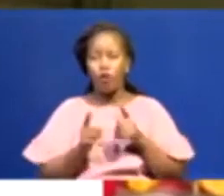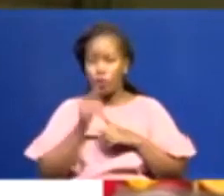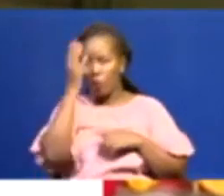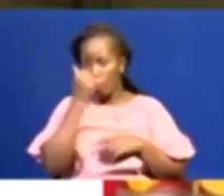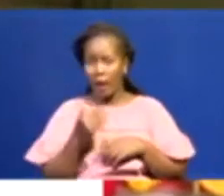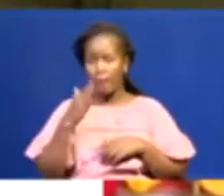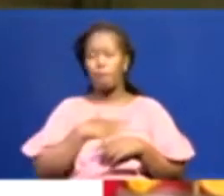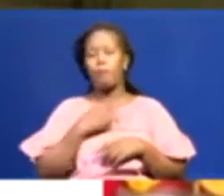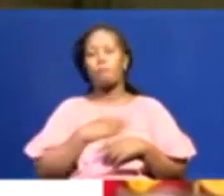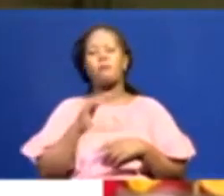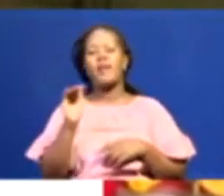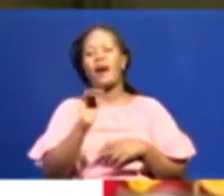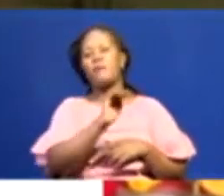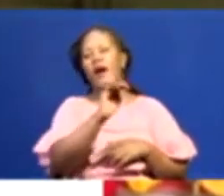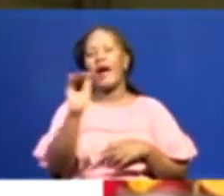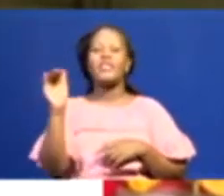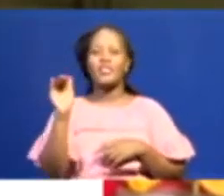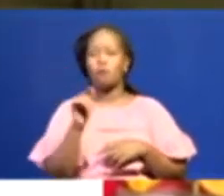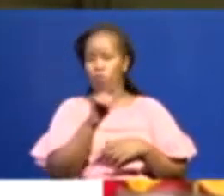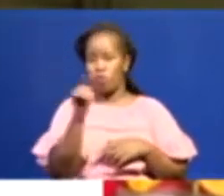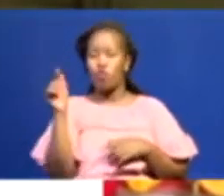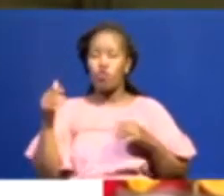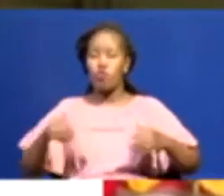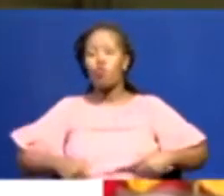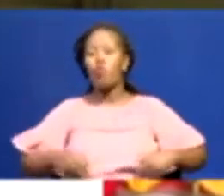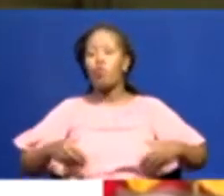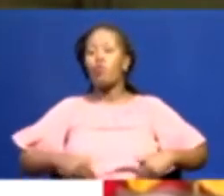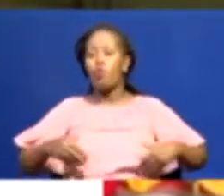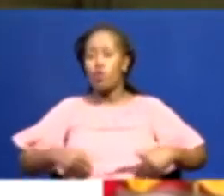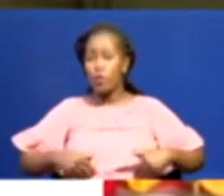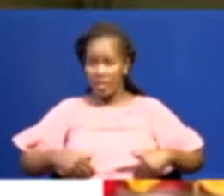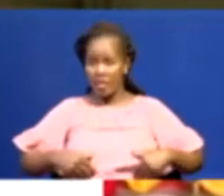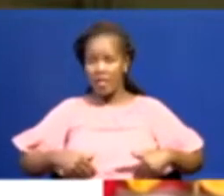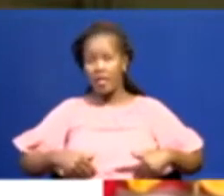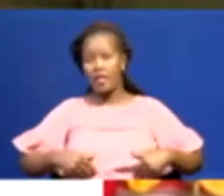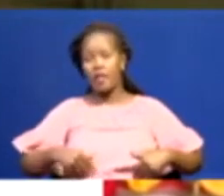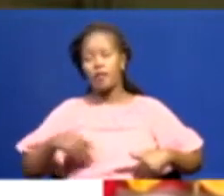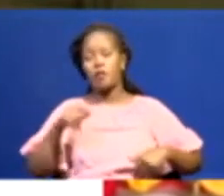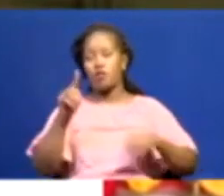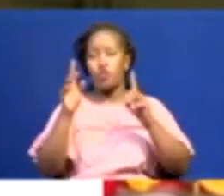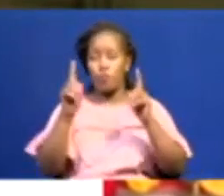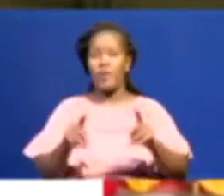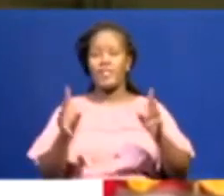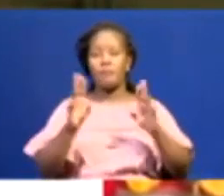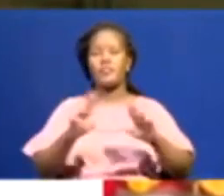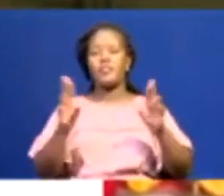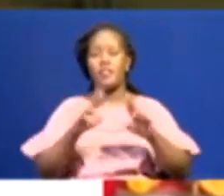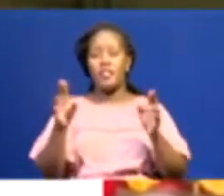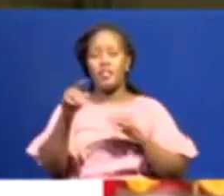Mimi nawauliza hasa nyinyi vijana wa taifa letu la Kenya, mjipange na